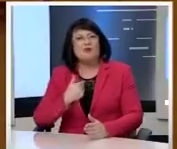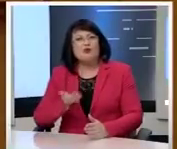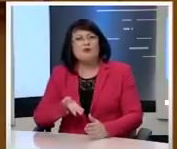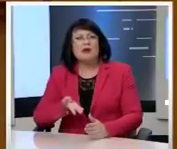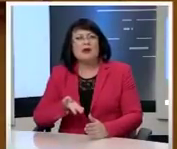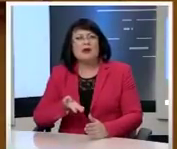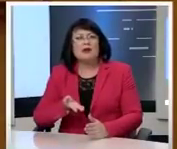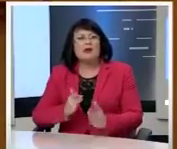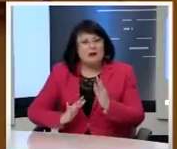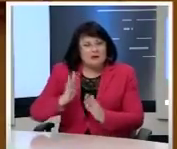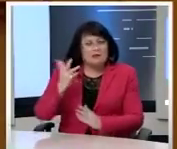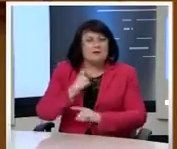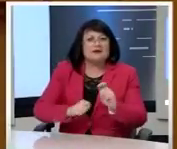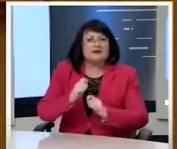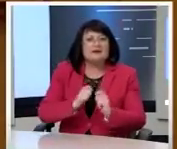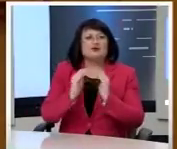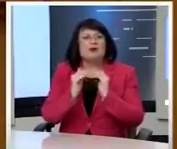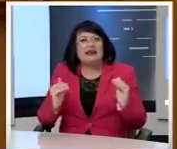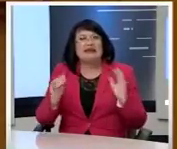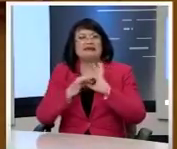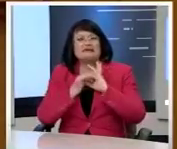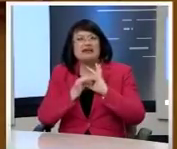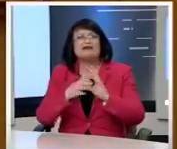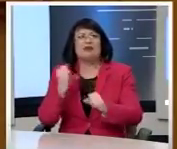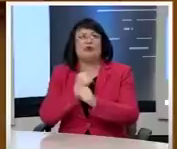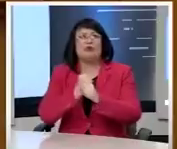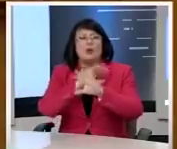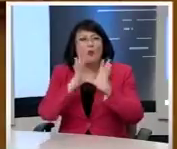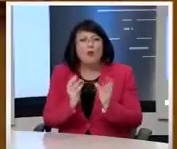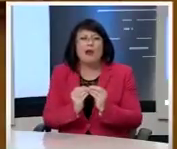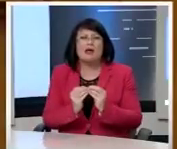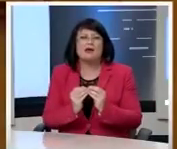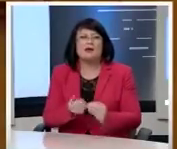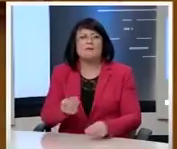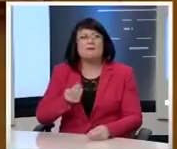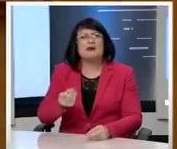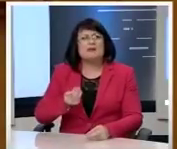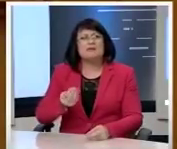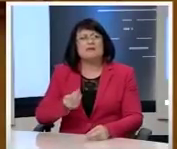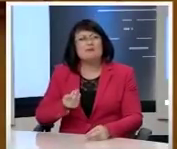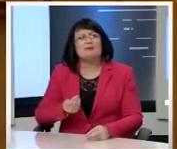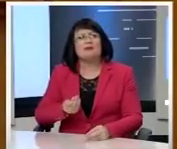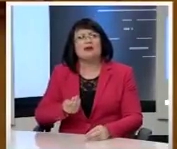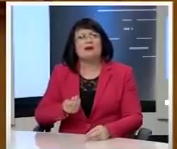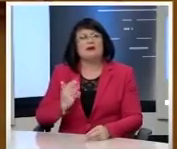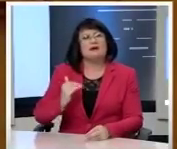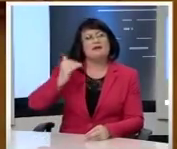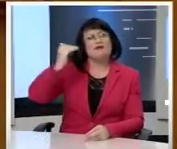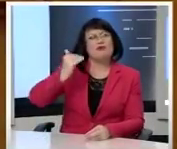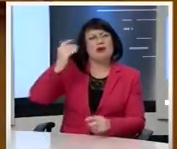δημιουργήσουμε ανάπτυξη και ειρήνη και συνεργασία και δουλειές για τον κόσμο, πριν από όλα για τον κόσμο της Βόρειας Ελλάδας.